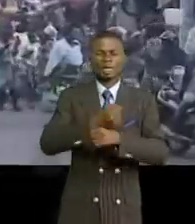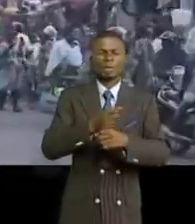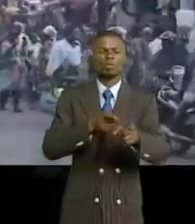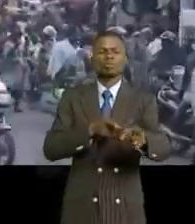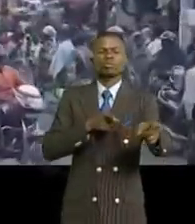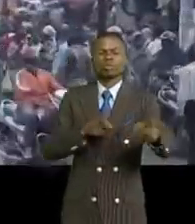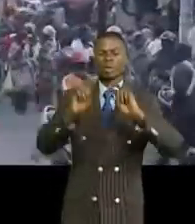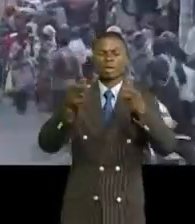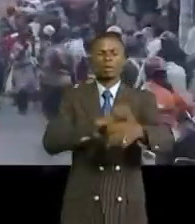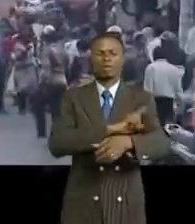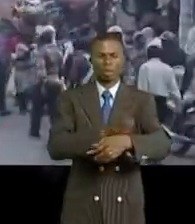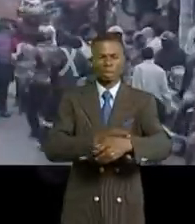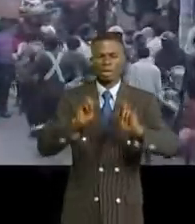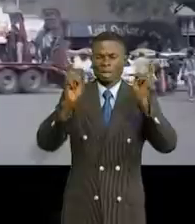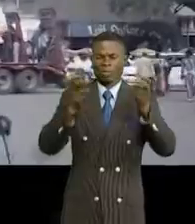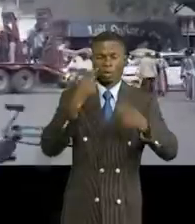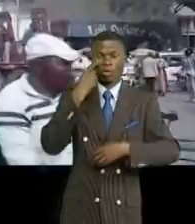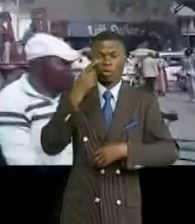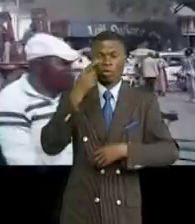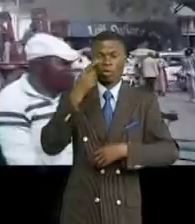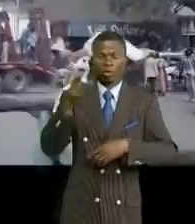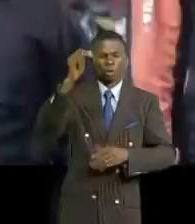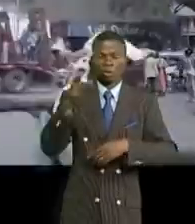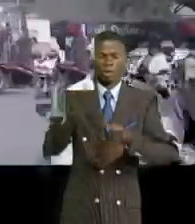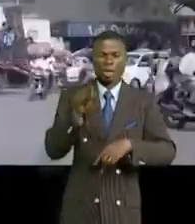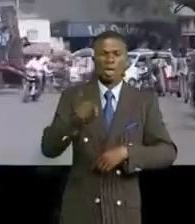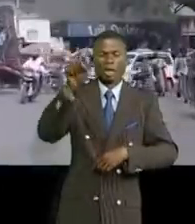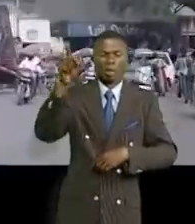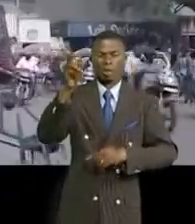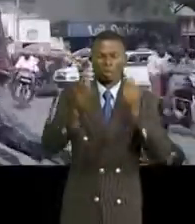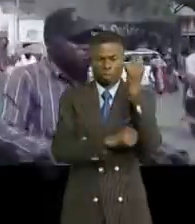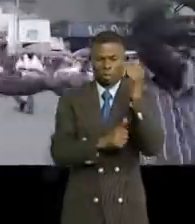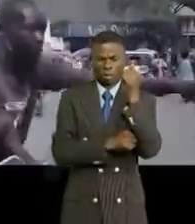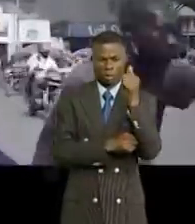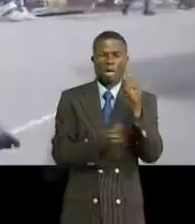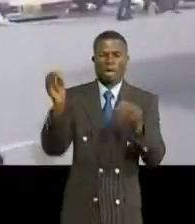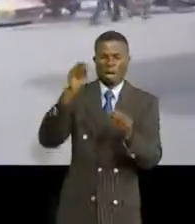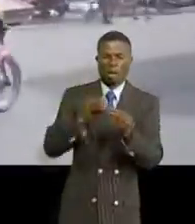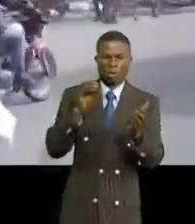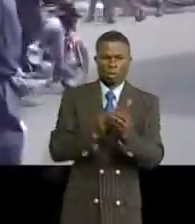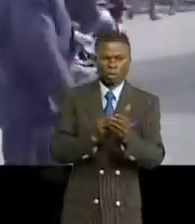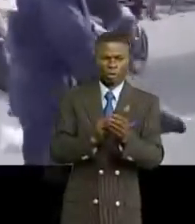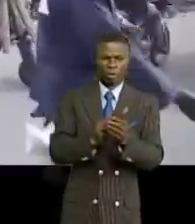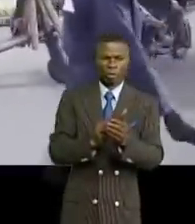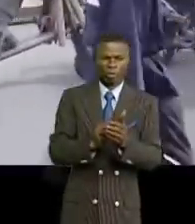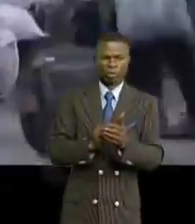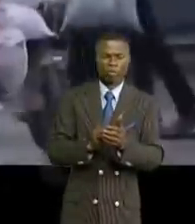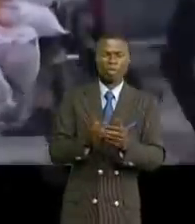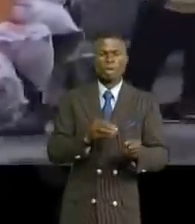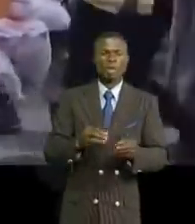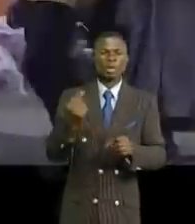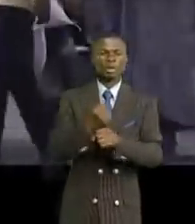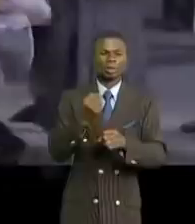de goma hinwil estimée à + 2 millions d'habitants à cela s'ajoutent les coudes ou l'autre moyen de